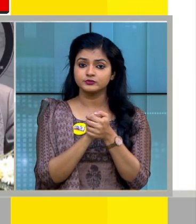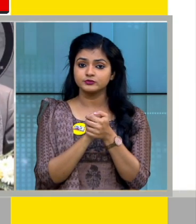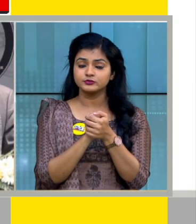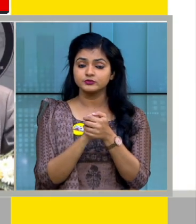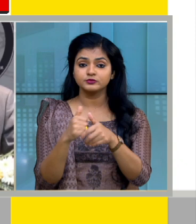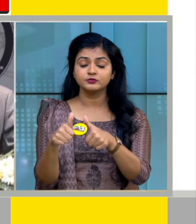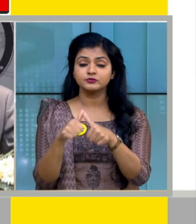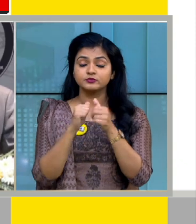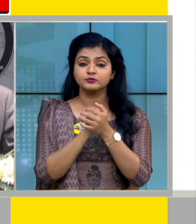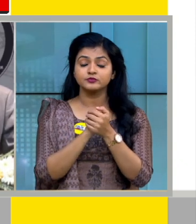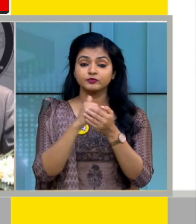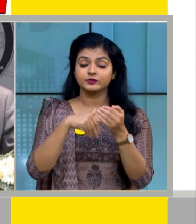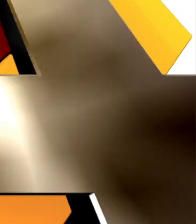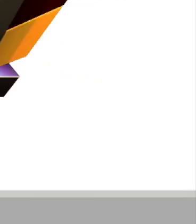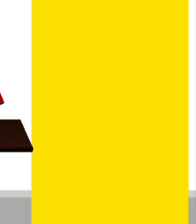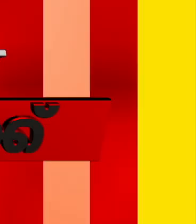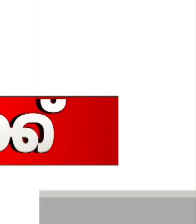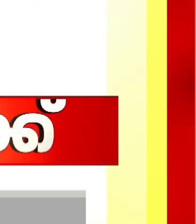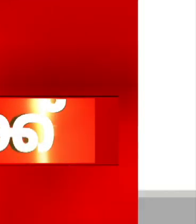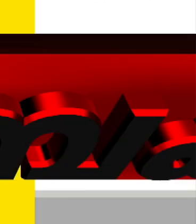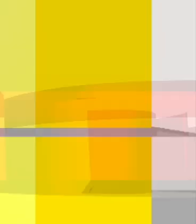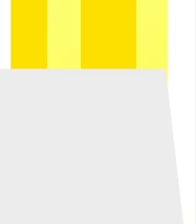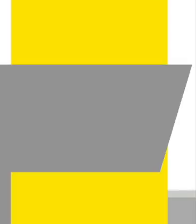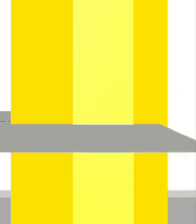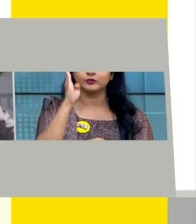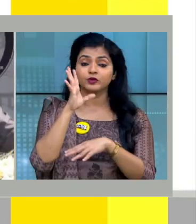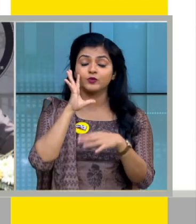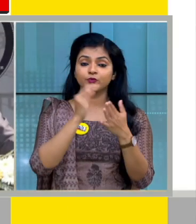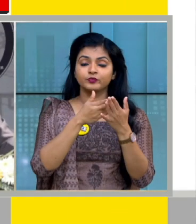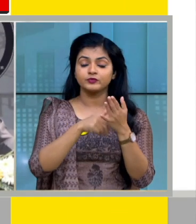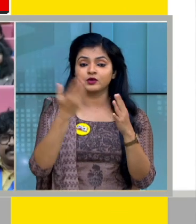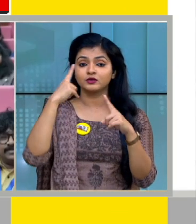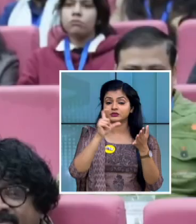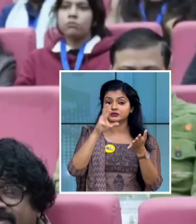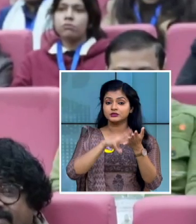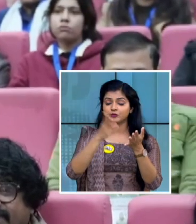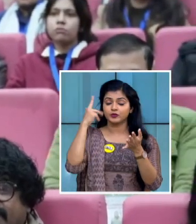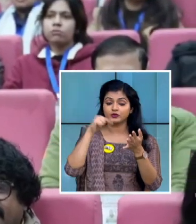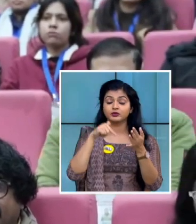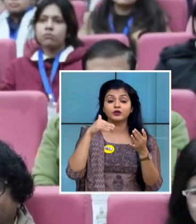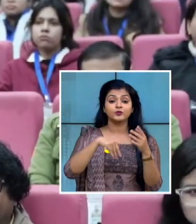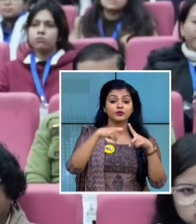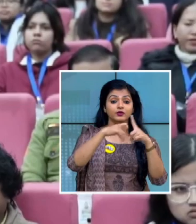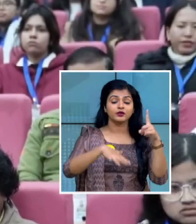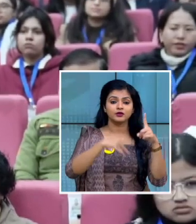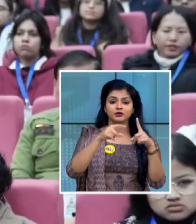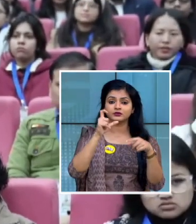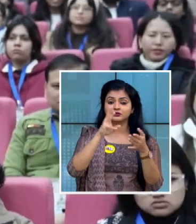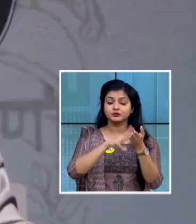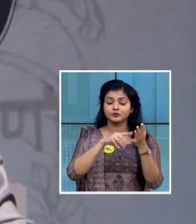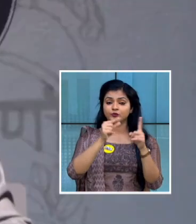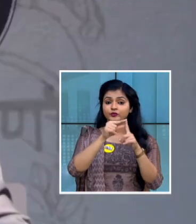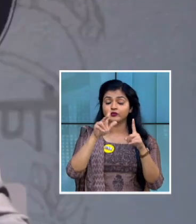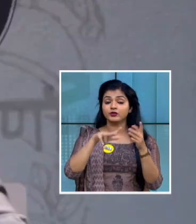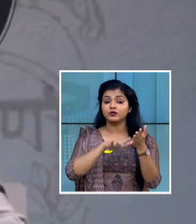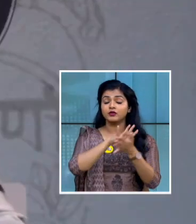തന്നെയാണ് ഇപ്പോഴത്തെ ഉപരാഷ്ട്രപതിയുടെ ഈ പ്രതികരണത്തിൽ ശ്രദ്ധേയമാവുന്നത്. കാരണം തമിഴ്നാട് ഉപമുഖ്യമന്ത്രി ഉദയനിധി സ്റ്റാലിന്റെയും മുഖ്യമന്ത്രി പിണറായി വിജയന്റെയും പ്രതികരണം ദേശീയ തലത്തിൽ വലിയ തരത്തിൽ